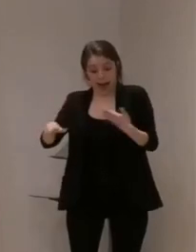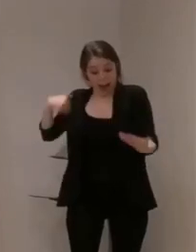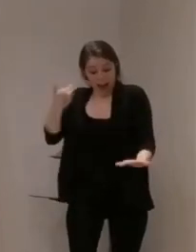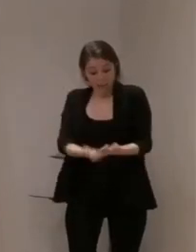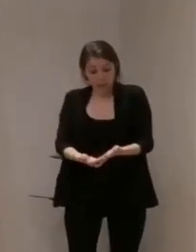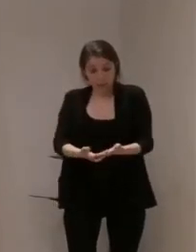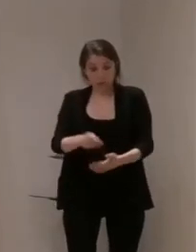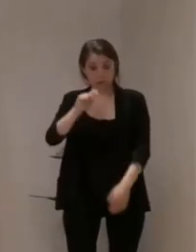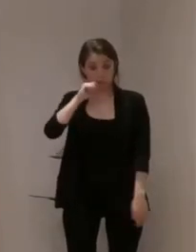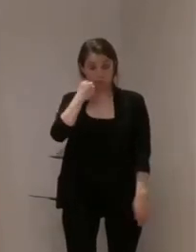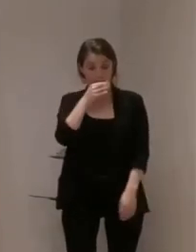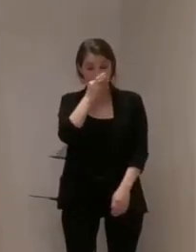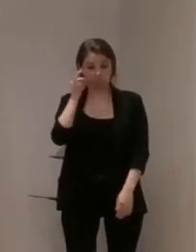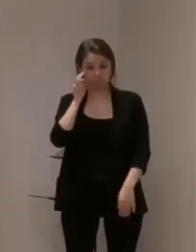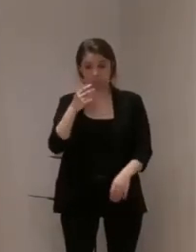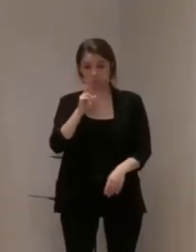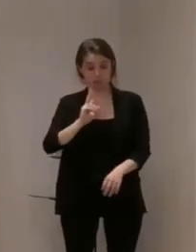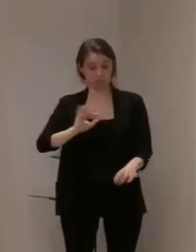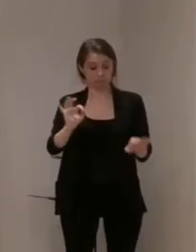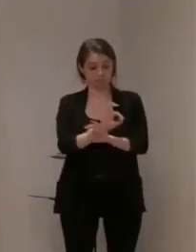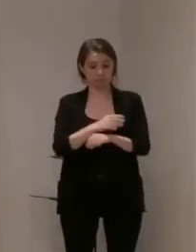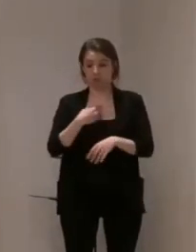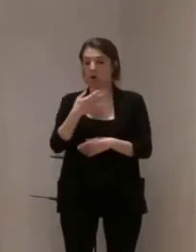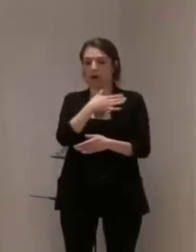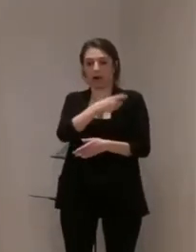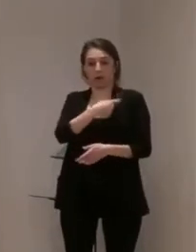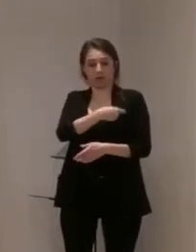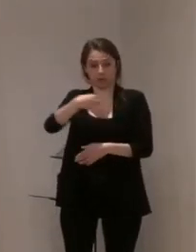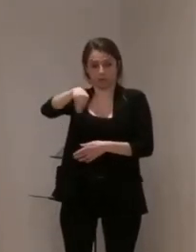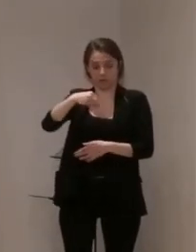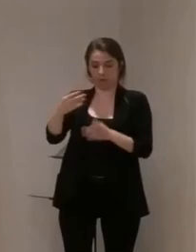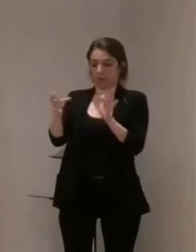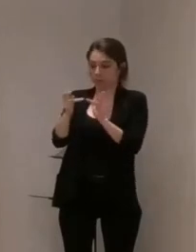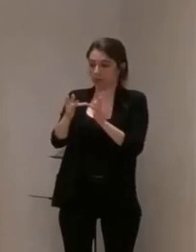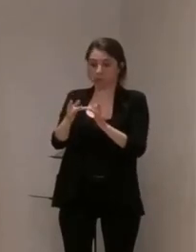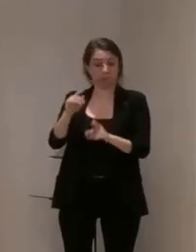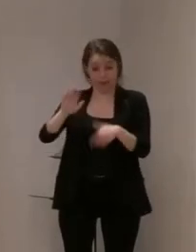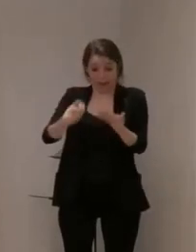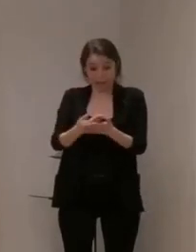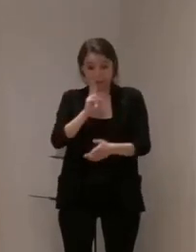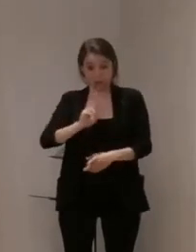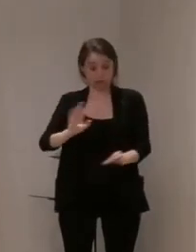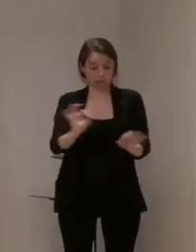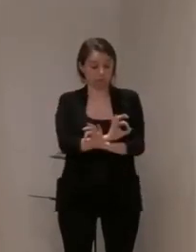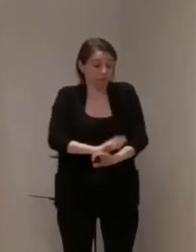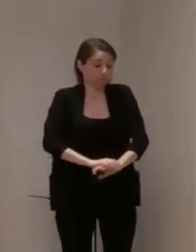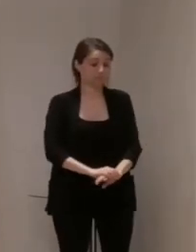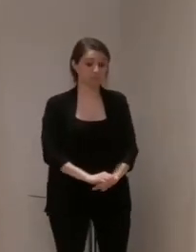no vindrà, perquè heu parlat amb el president de la comissió, fins avui no ha contestat. No ha